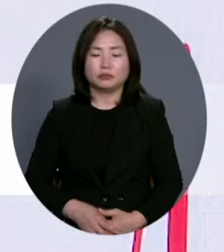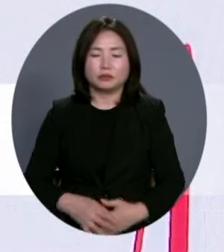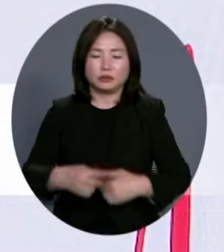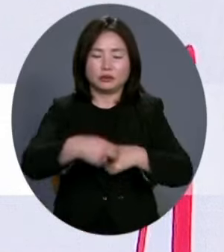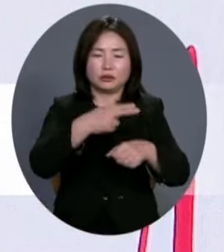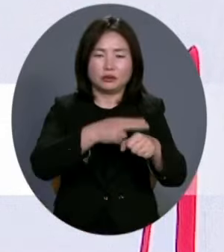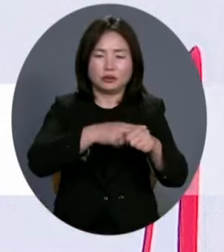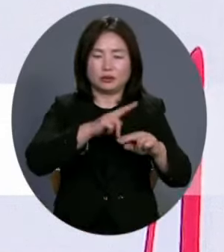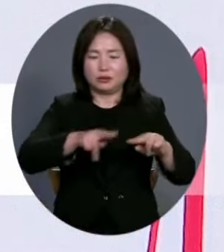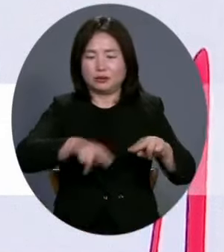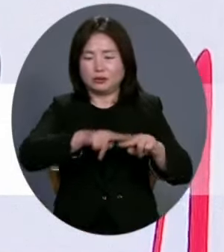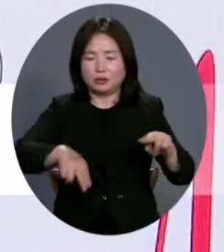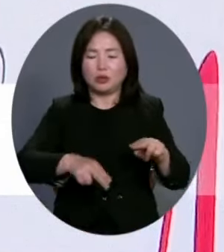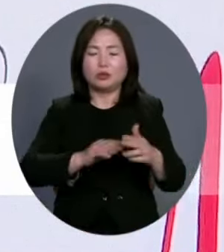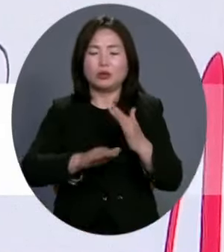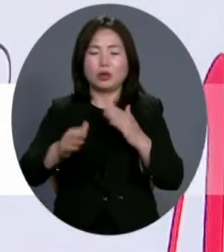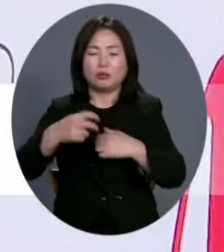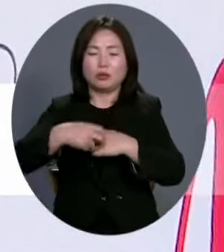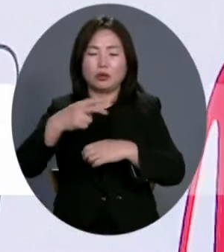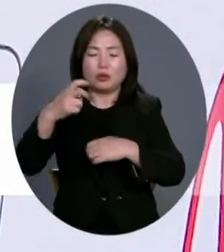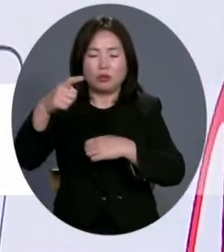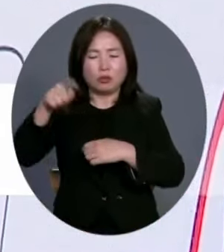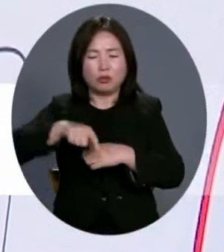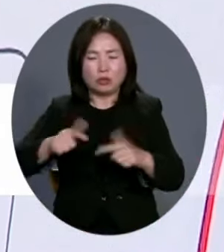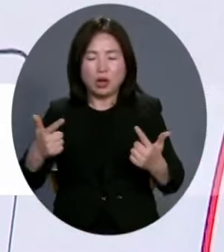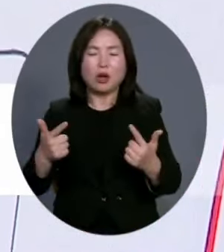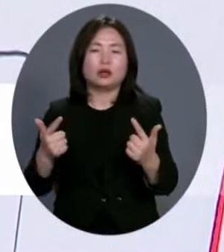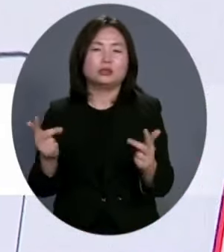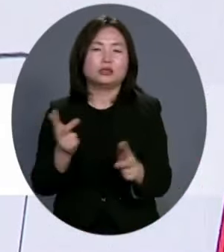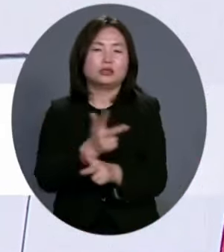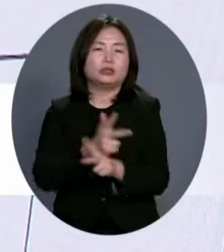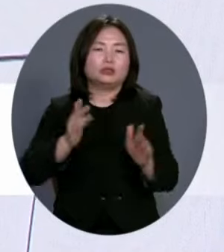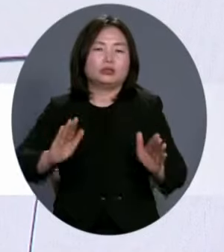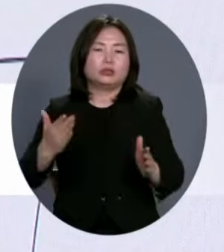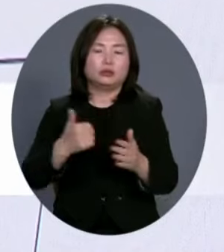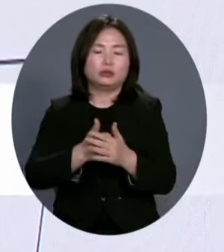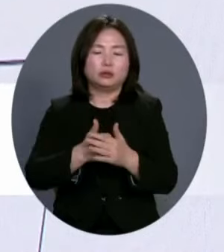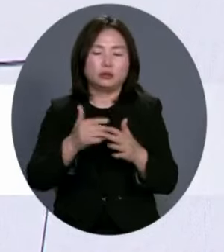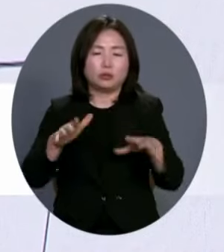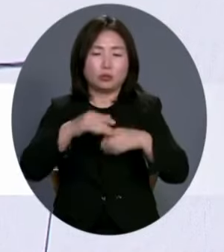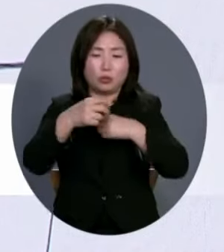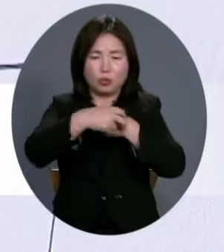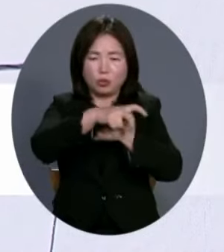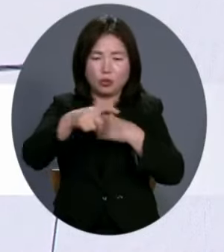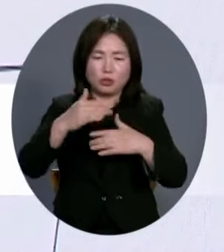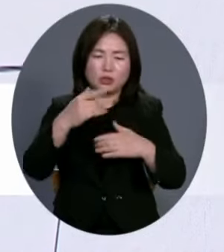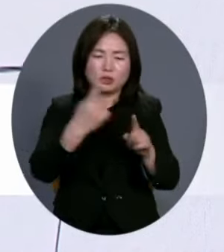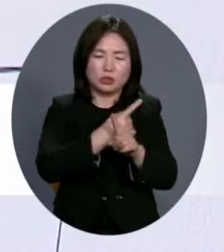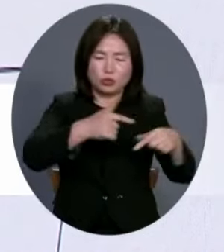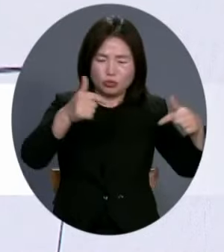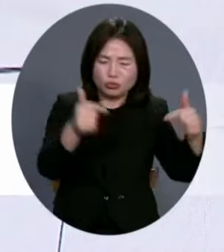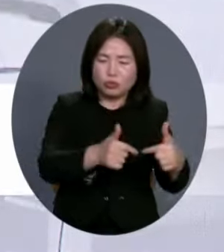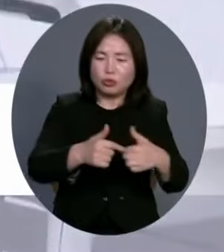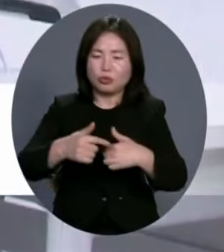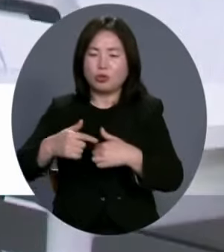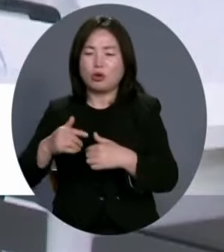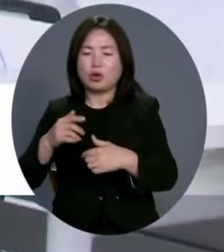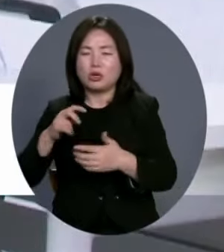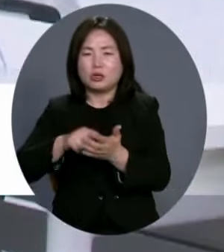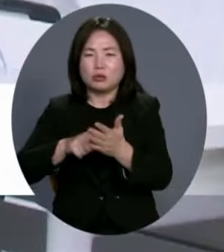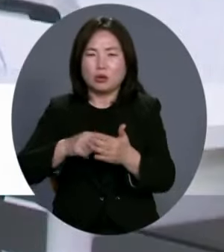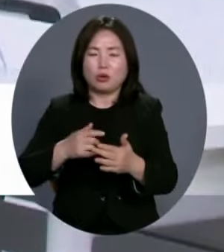전공의들이 집단 사직서를 제출하고 병원에 나오지 않은 지 일주일이 됐습니다. 상급 종합병원마다 진료를 줄이면서 응급실 뺑뺑이,